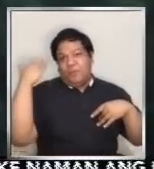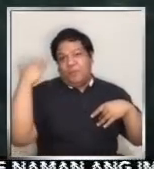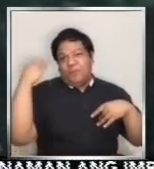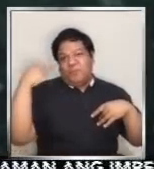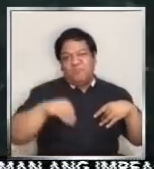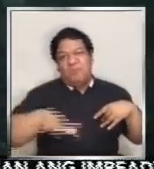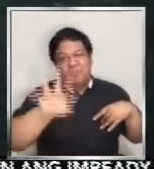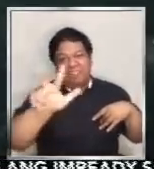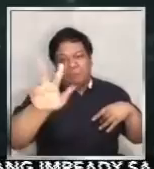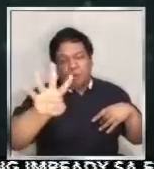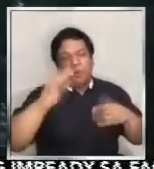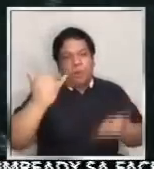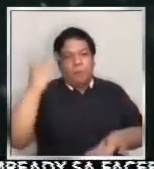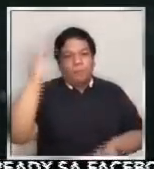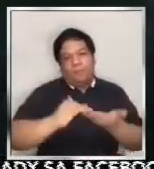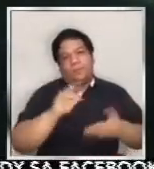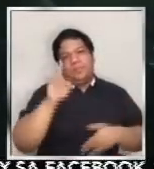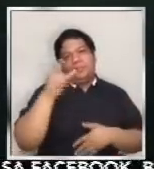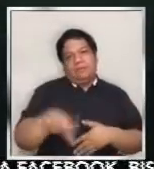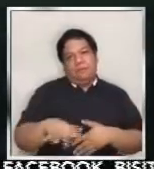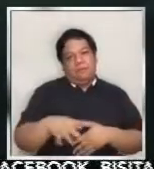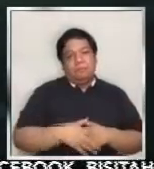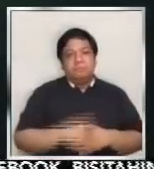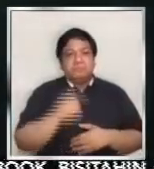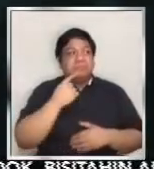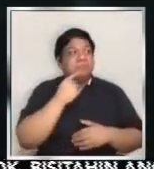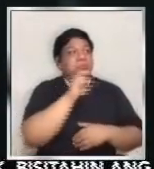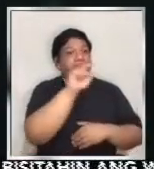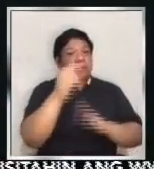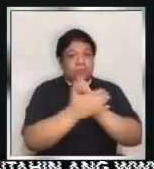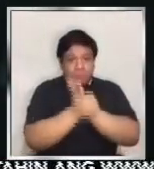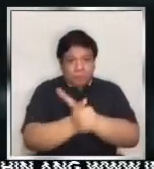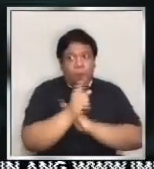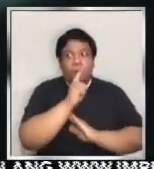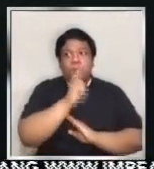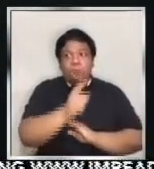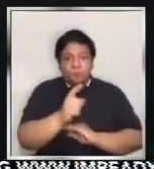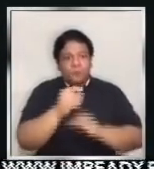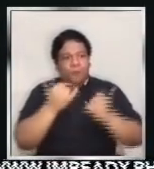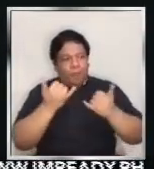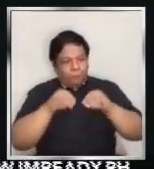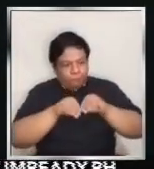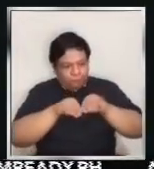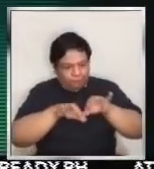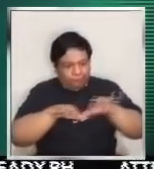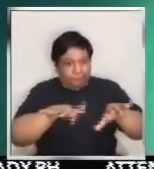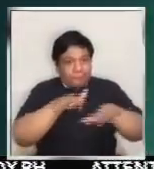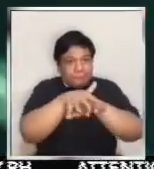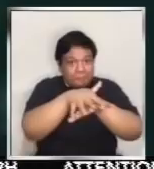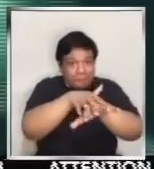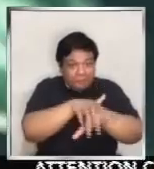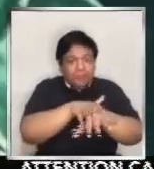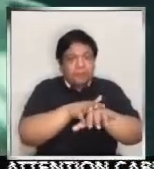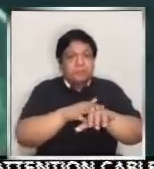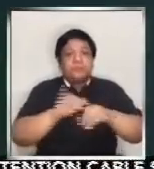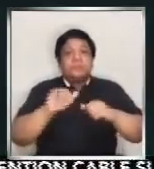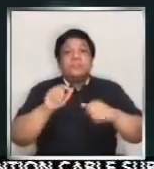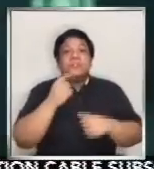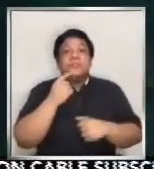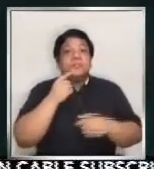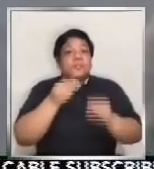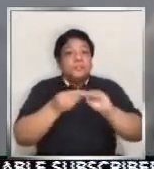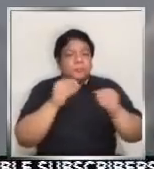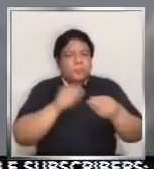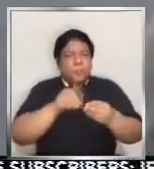Pero ayon sa mga eksperto, para makitang talagang bumabagal na ang pagkalat ng sakit, ang reproduction number ay dapat mas mababa pa